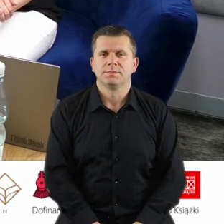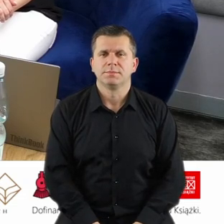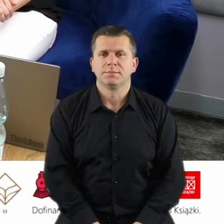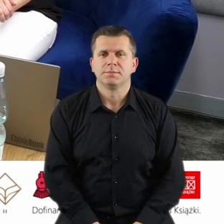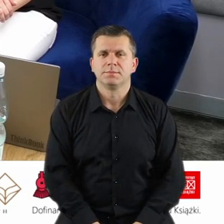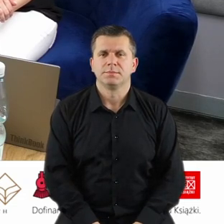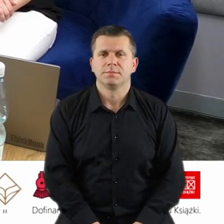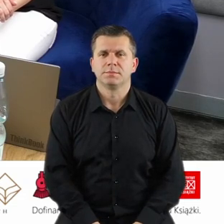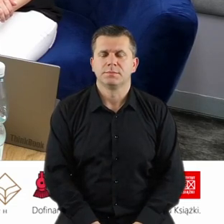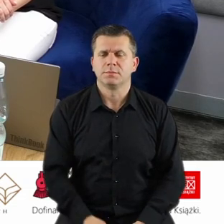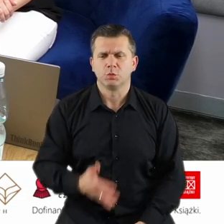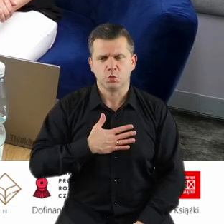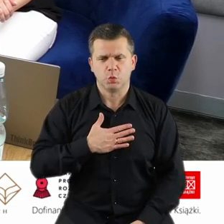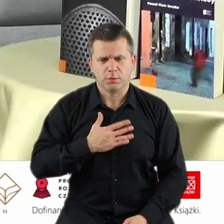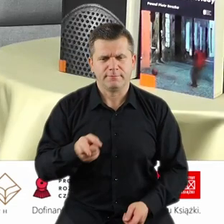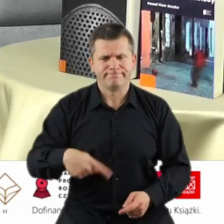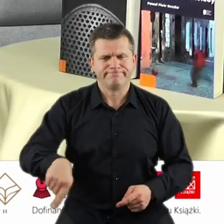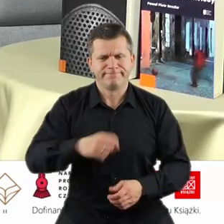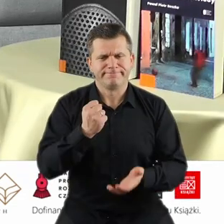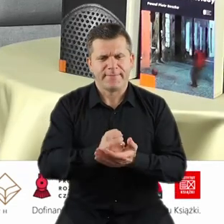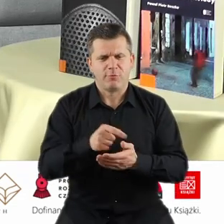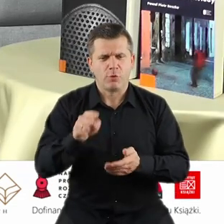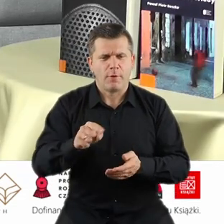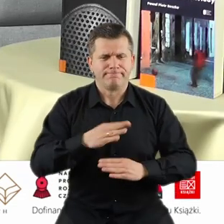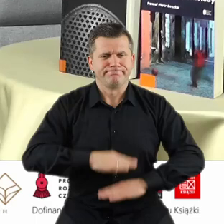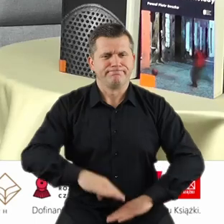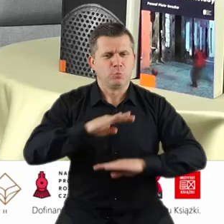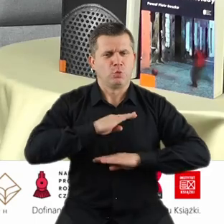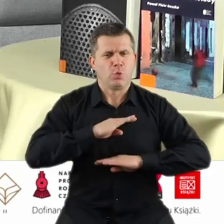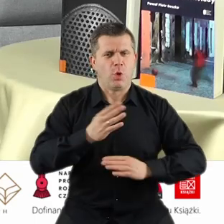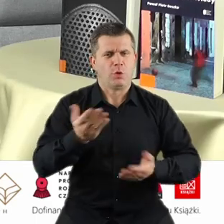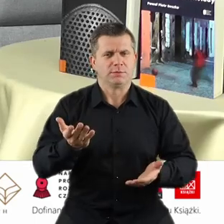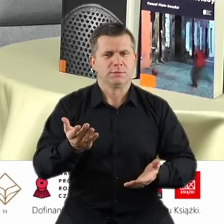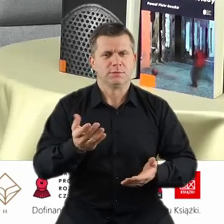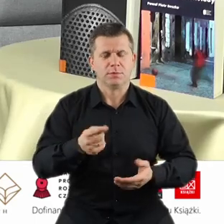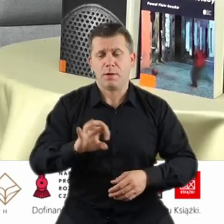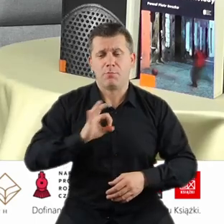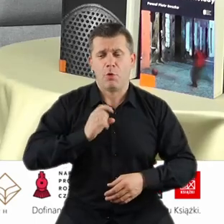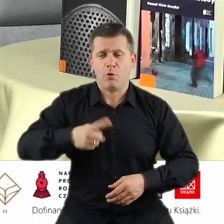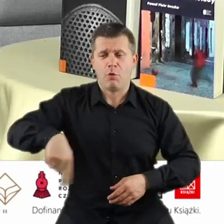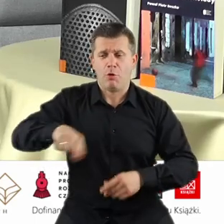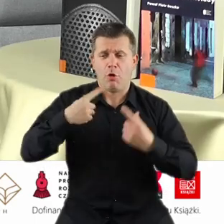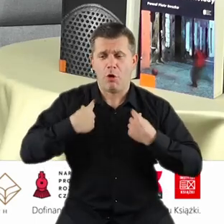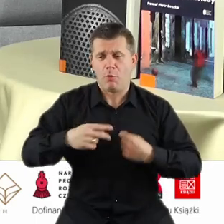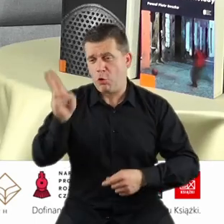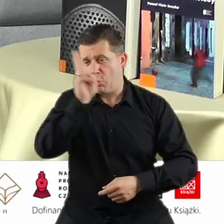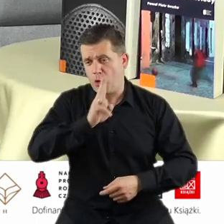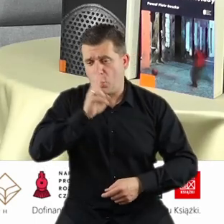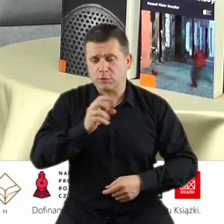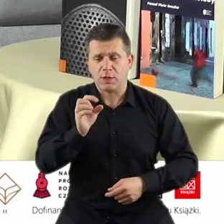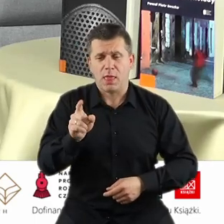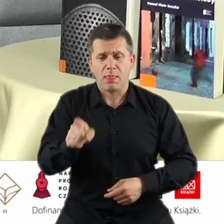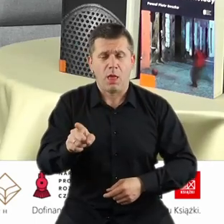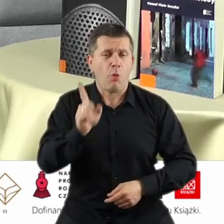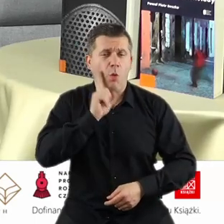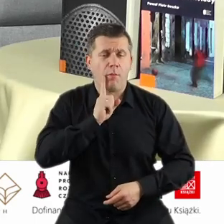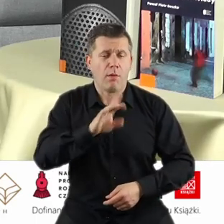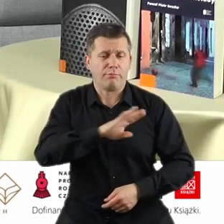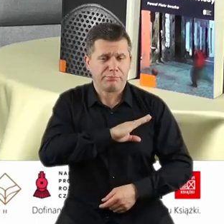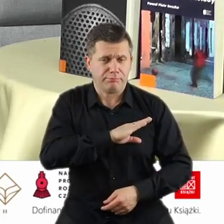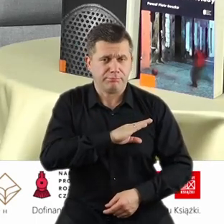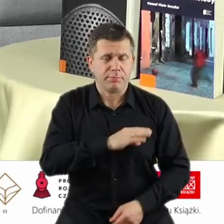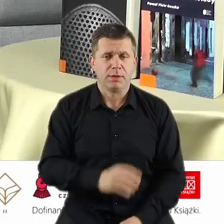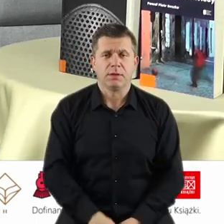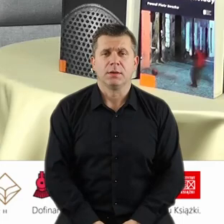to, co jest niezwykle budujące w tej sprawie, to fakt, że pomimo tego, że ci moi bohaterowie, rodzice tego chłopaka, który oddał